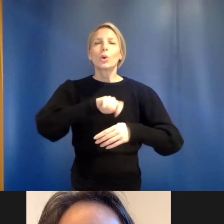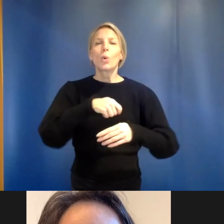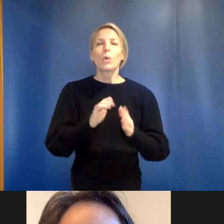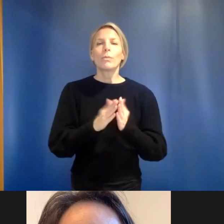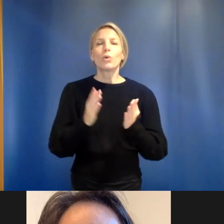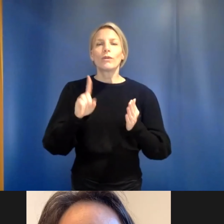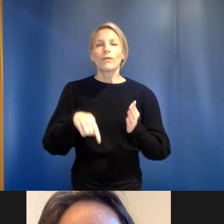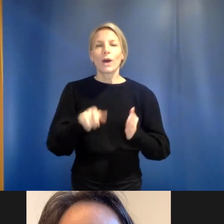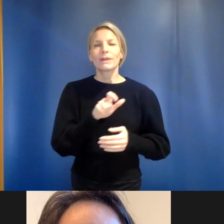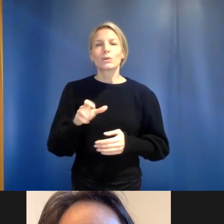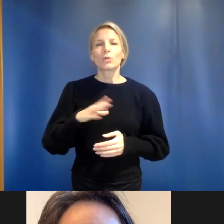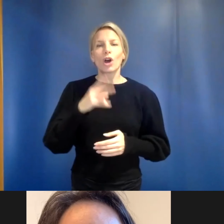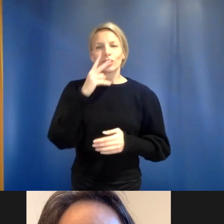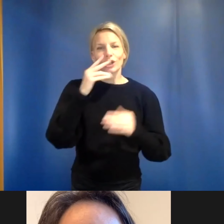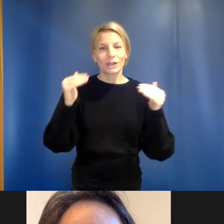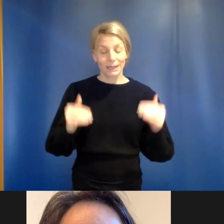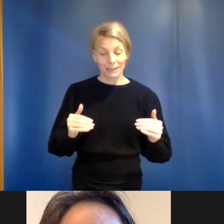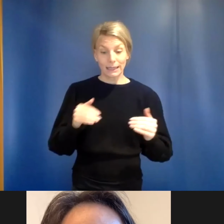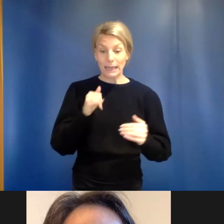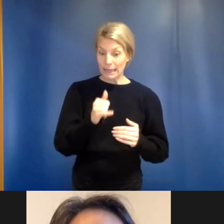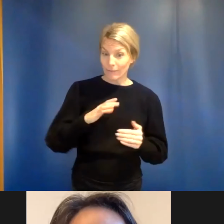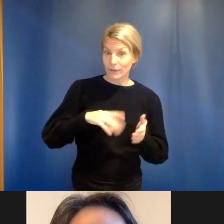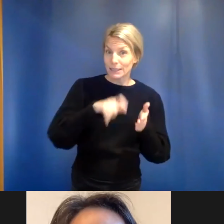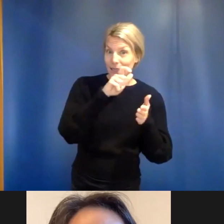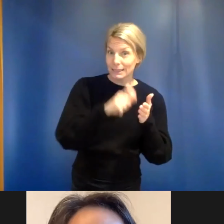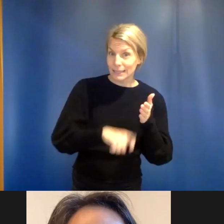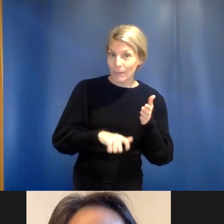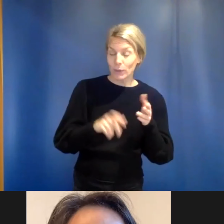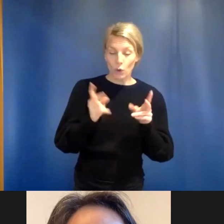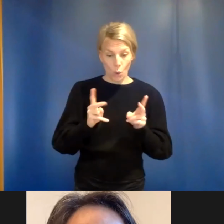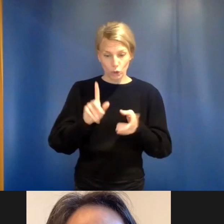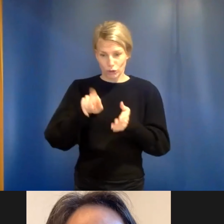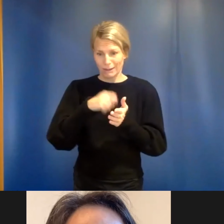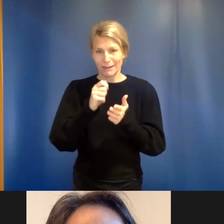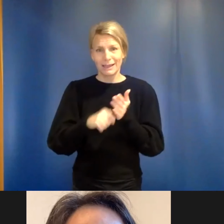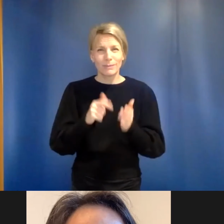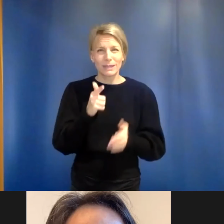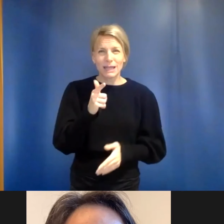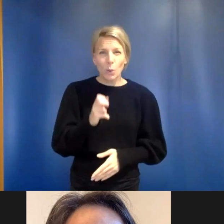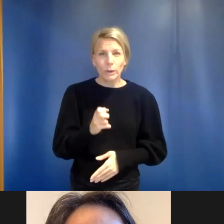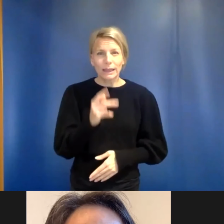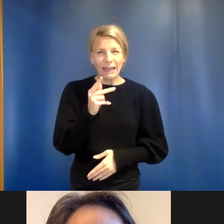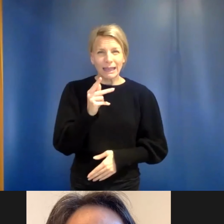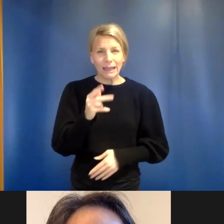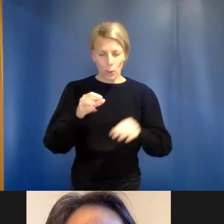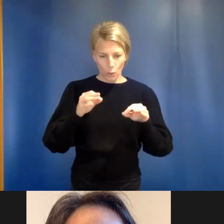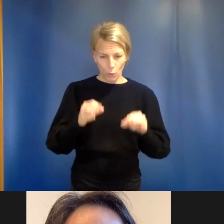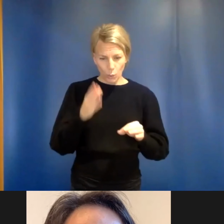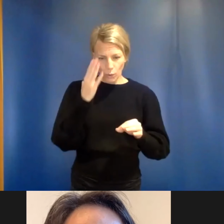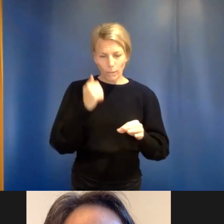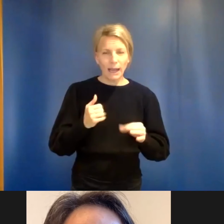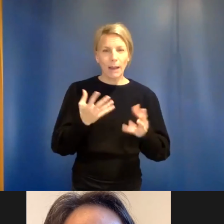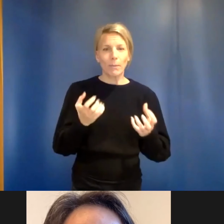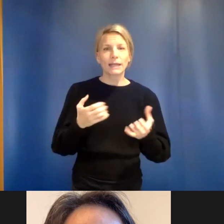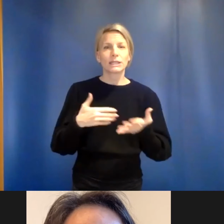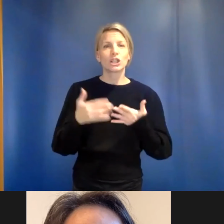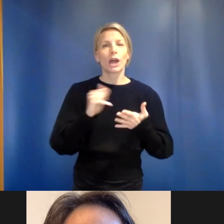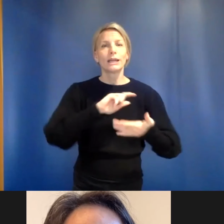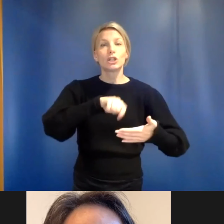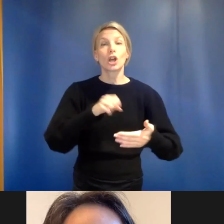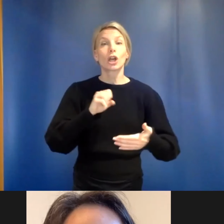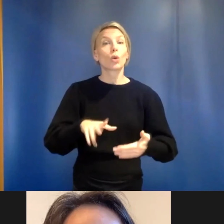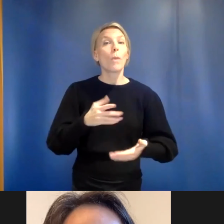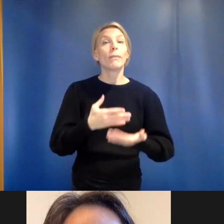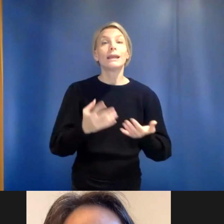Kokboken innehåller inte bara recept utan också tips och tricks kring praktiska saker i köket för den som inte